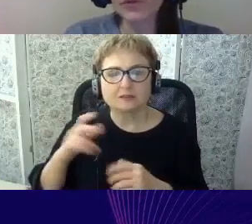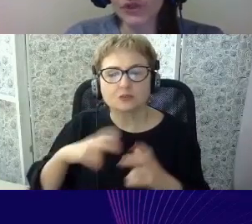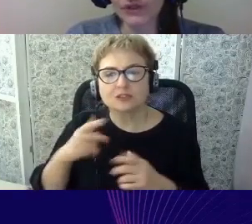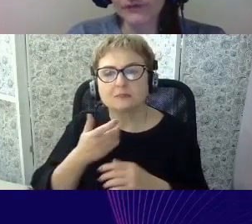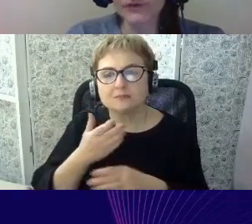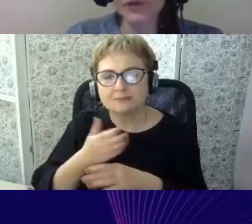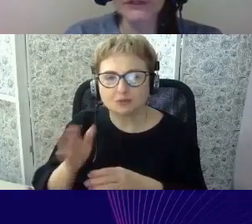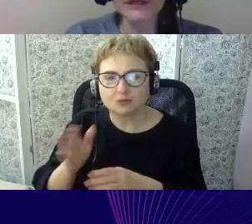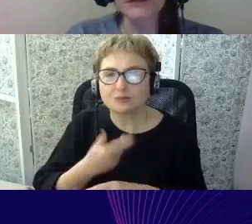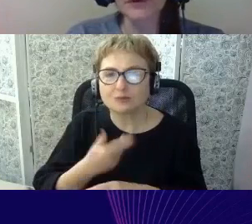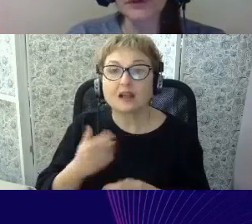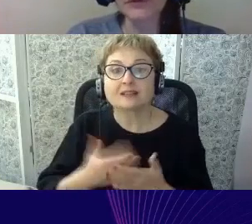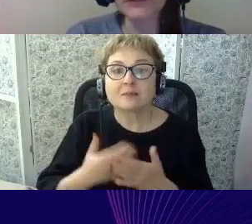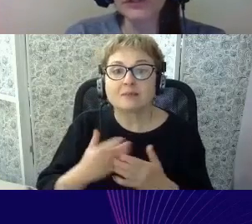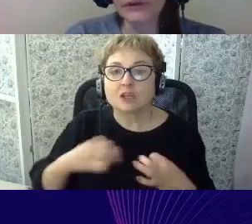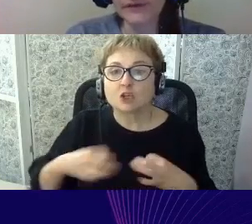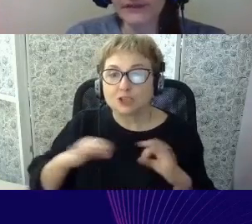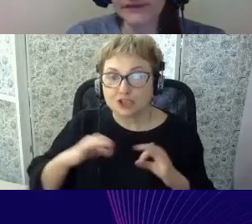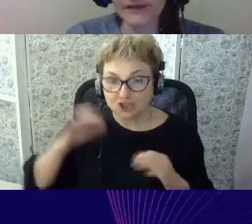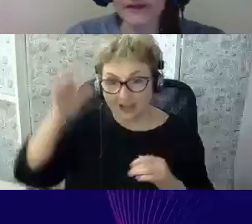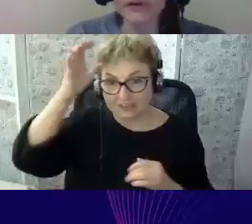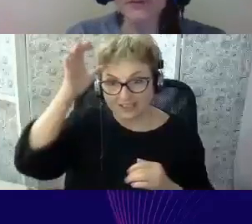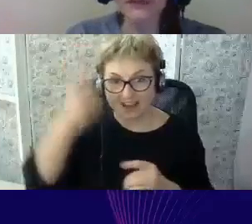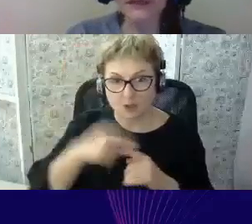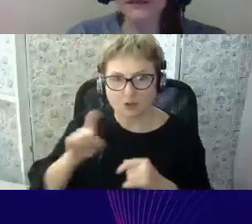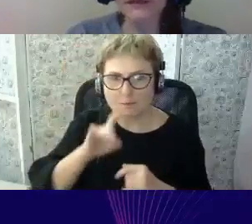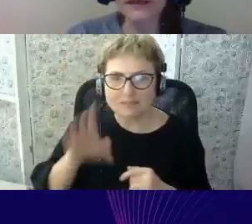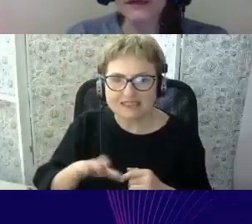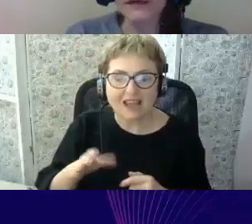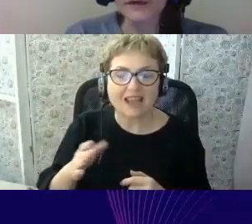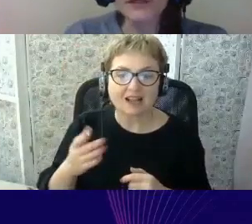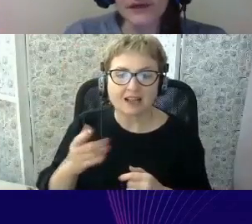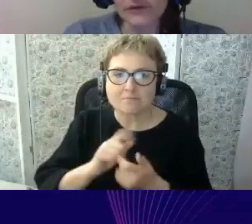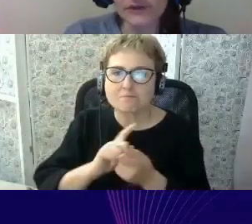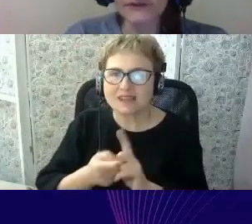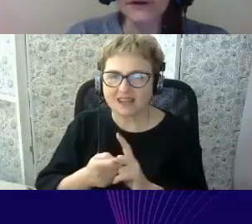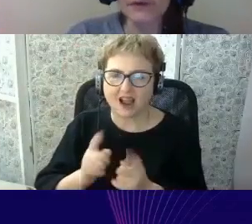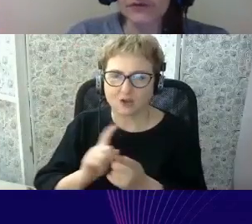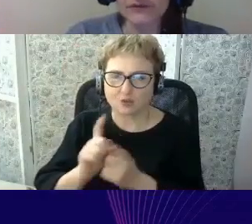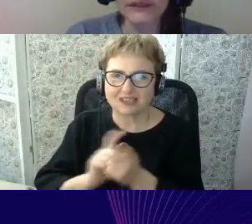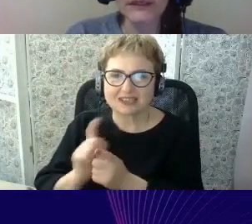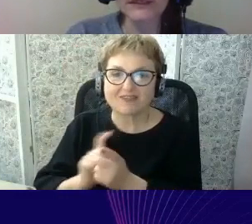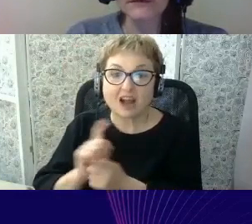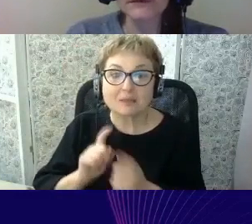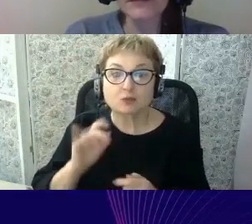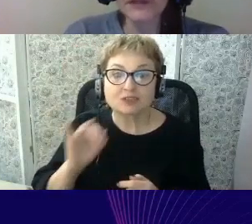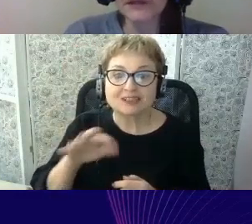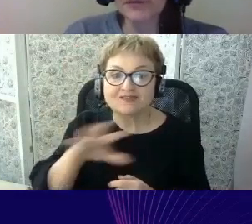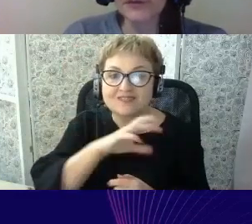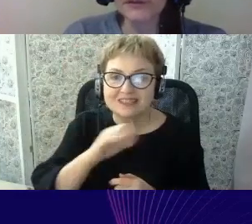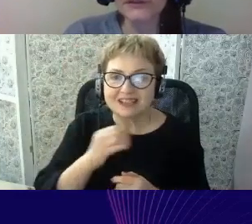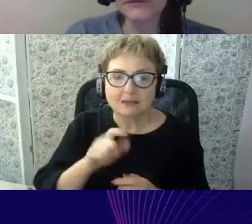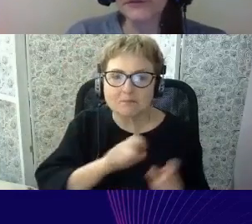нормативных источников с точки зрения, например, юридического образования, которые постоянно меняются, трансформируются, и